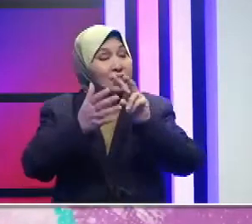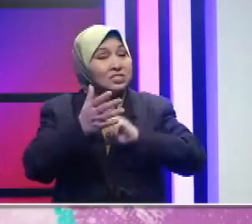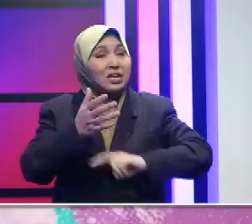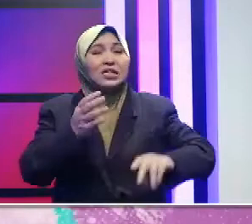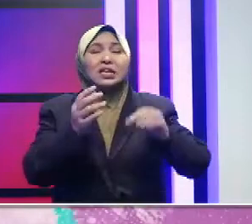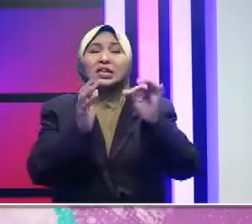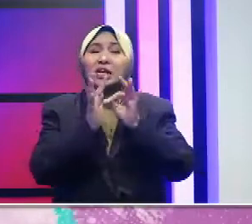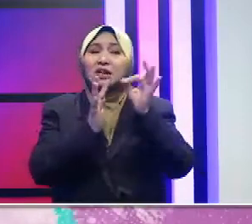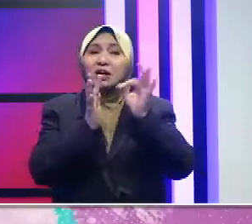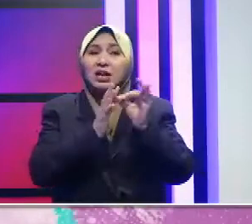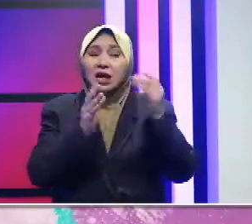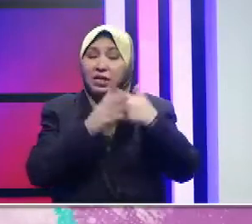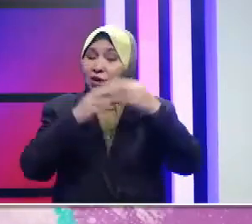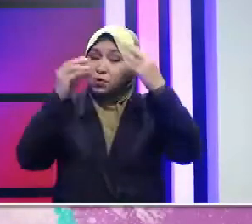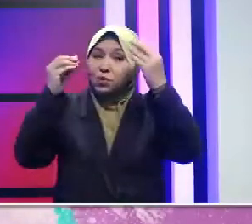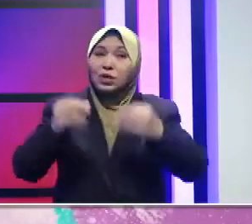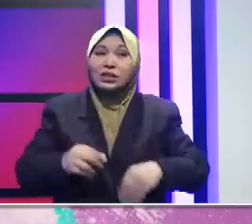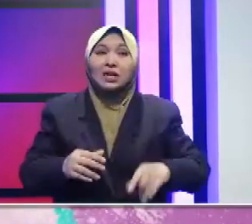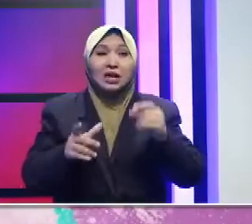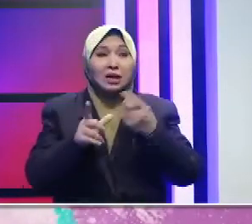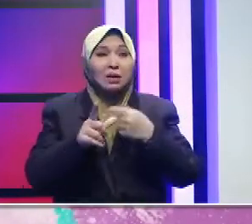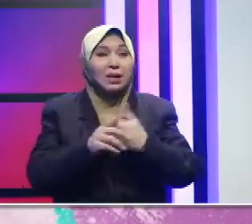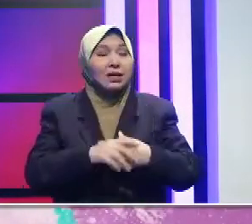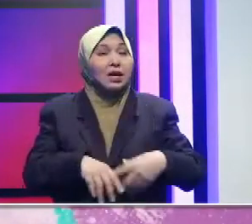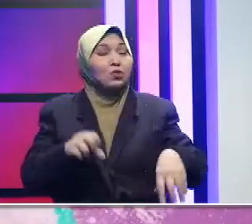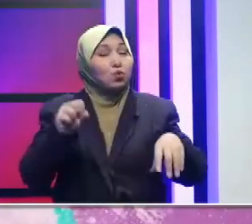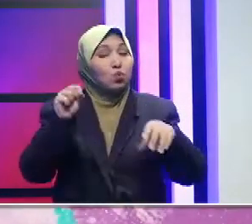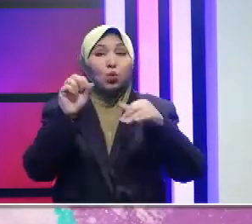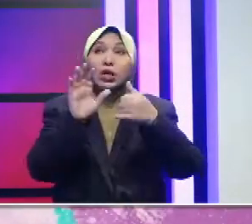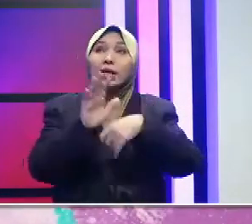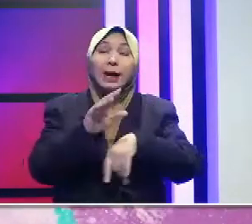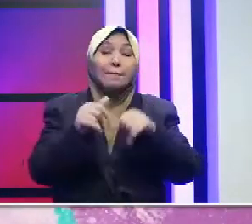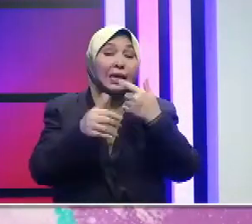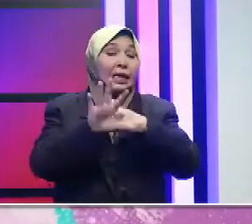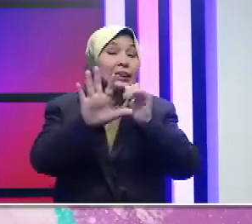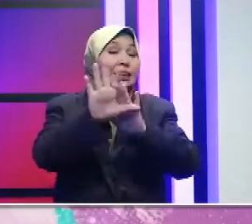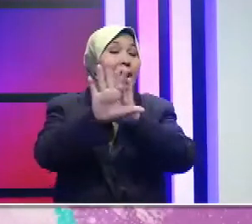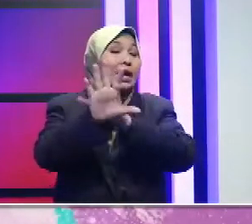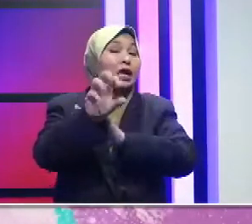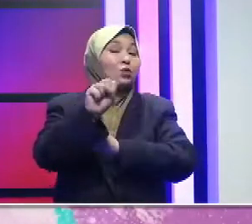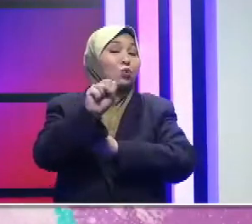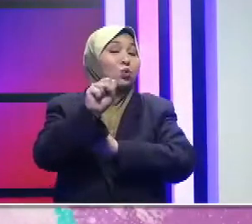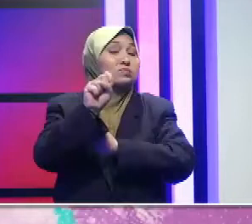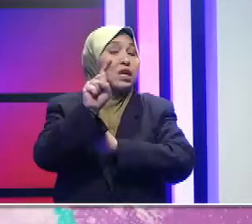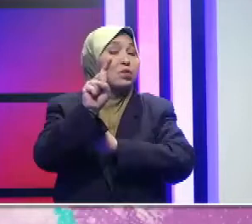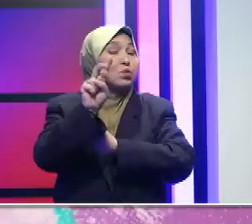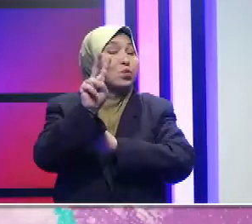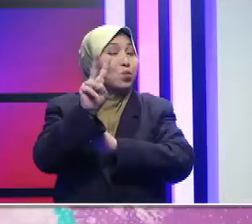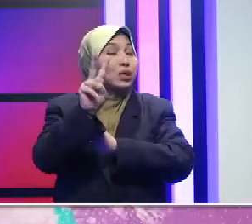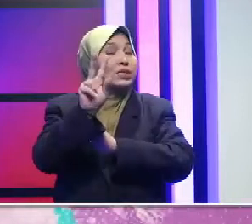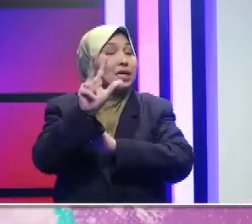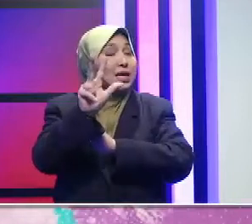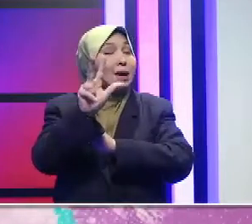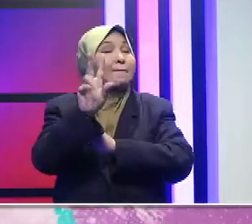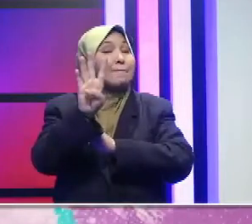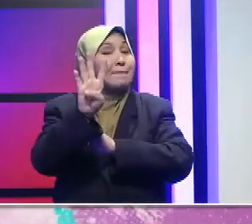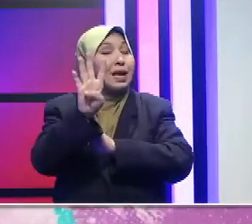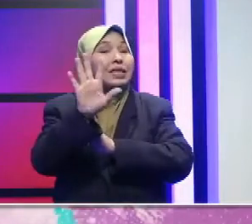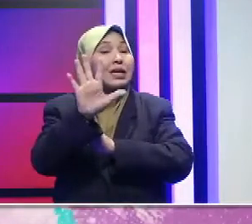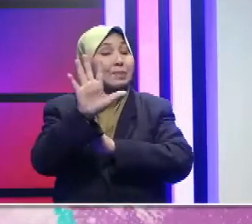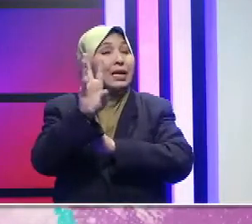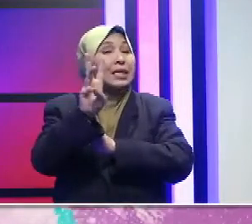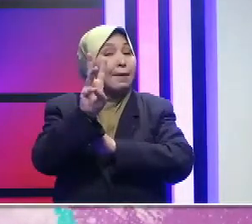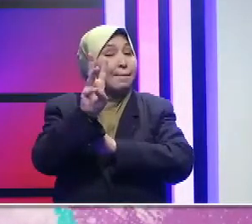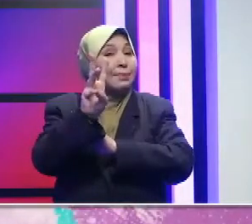kira dia, ada guru-guru kita ajar. Kadang-kadang daripada tutup genggam kepada buka. 1, 2, 3, 4, 5,